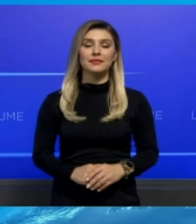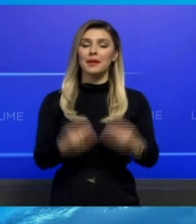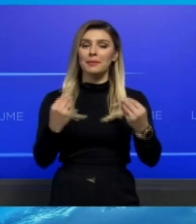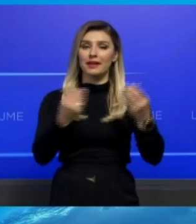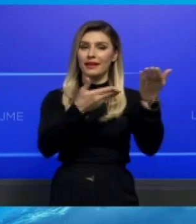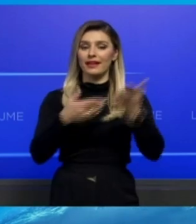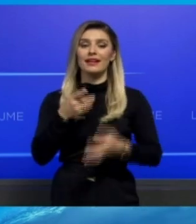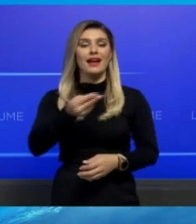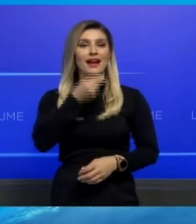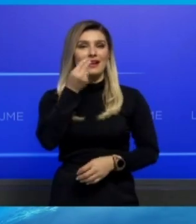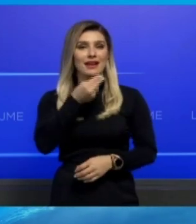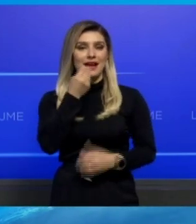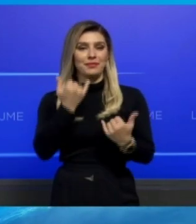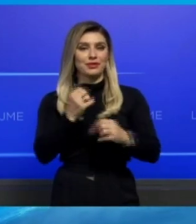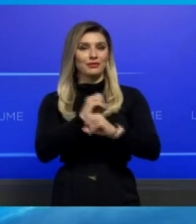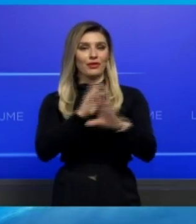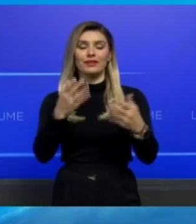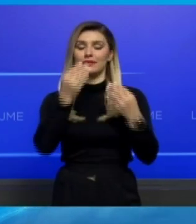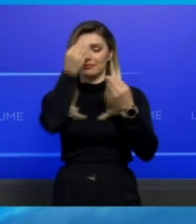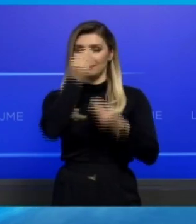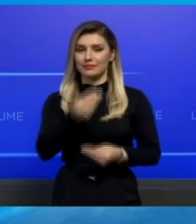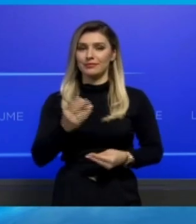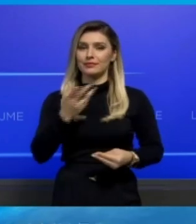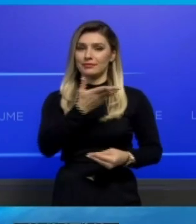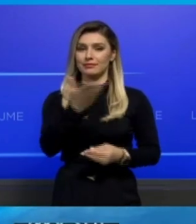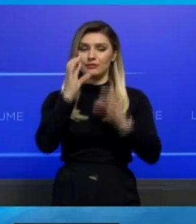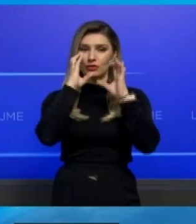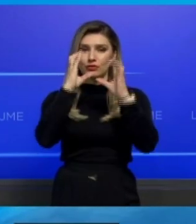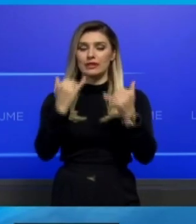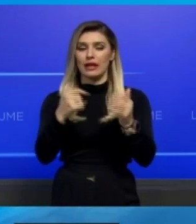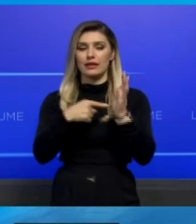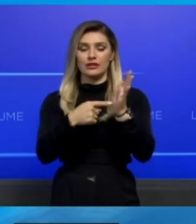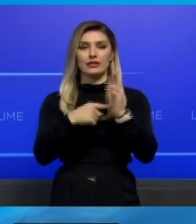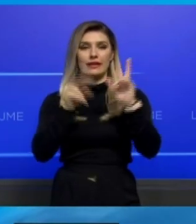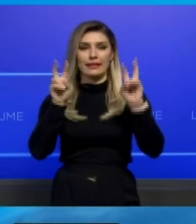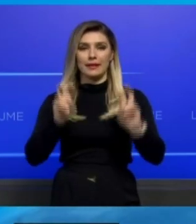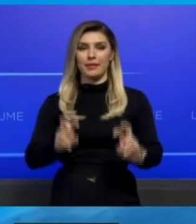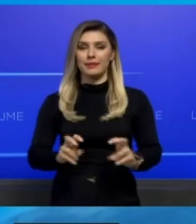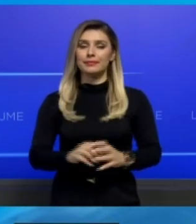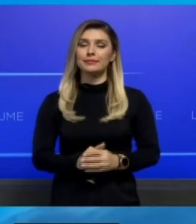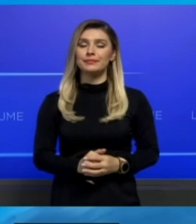Mirë se erdhët në imazhin e ditës të nderuar shikues, këta janë kryetitujt për sot.